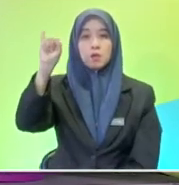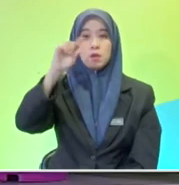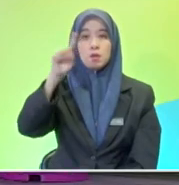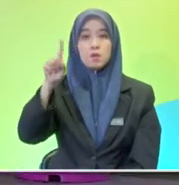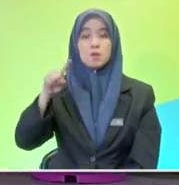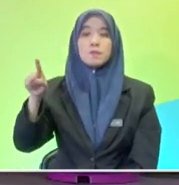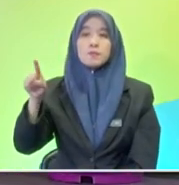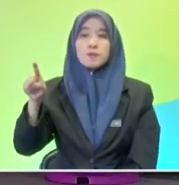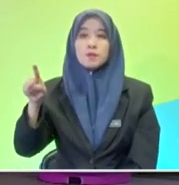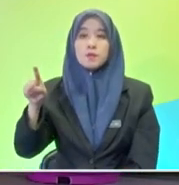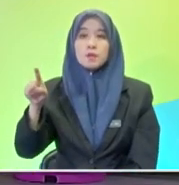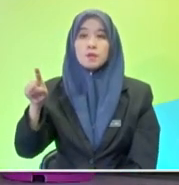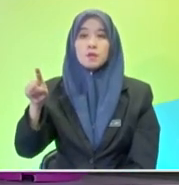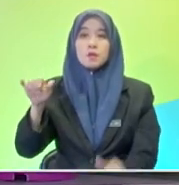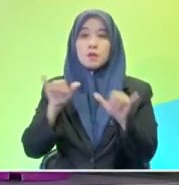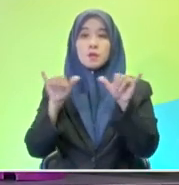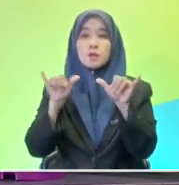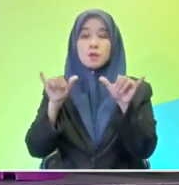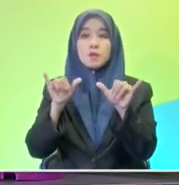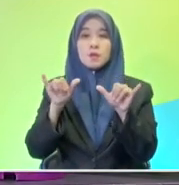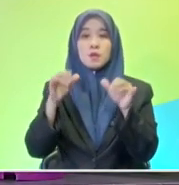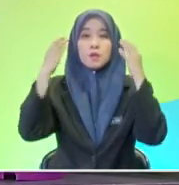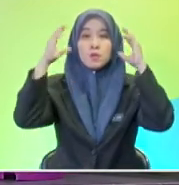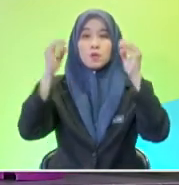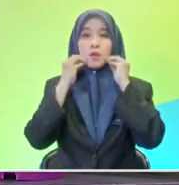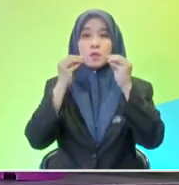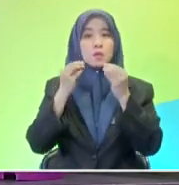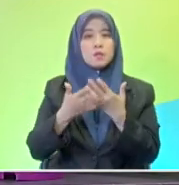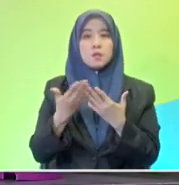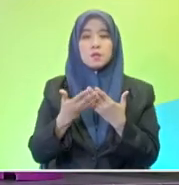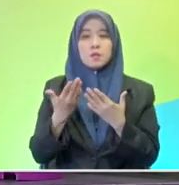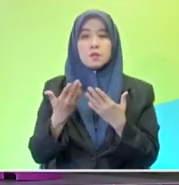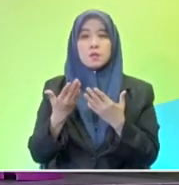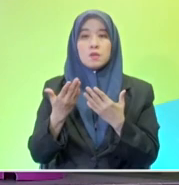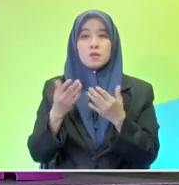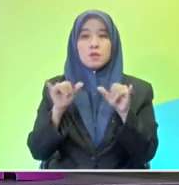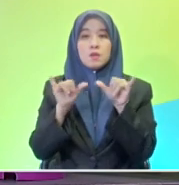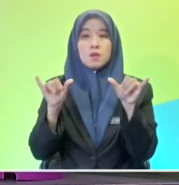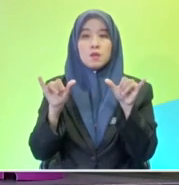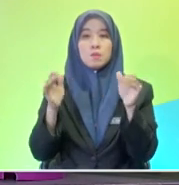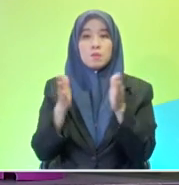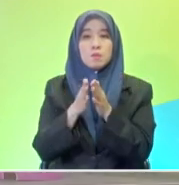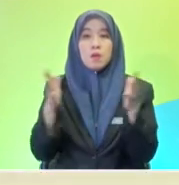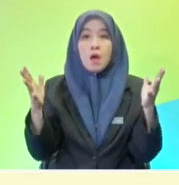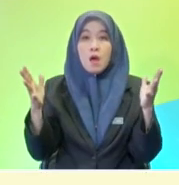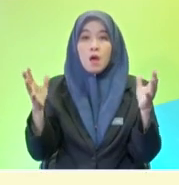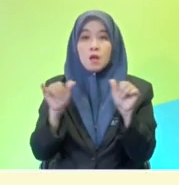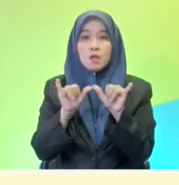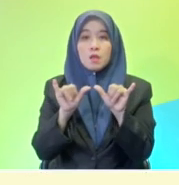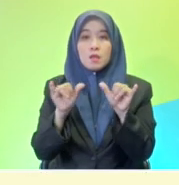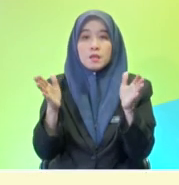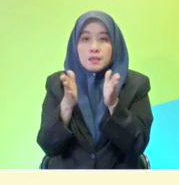Kris oke saiz yang Cikgu nak ajar murid-murid hari ini senang a saiz besar dan juga saiz